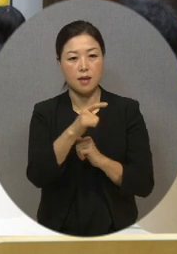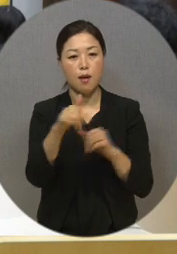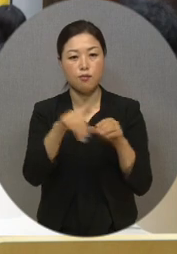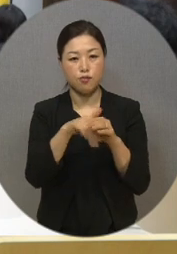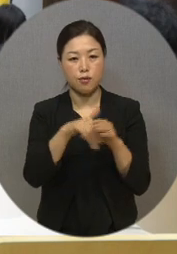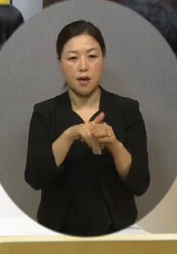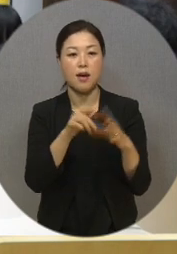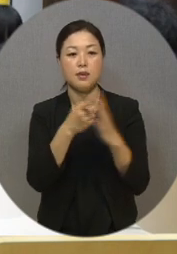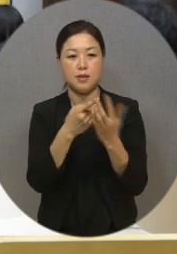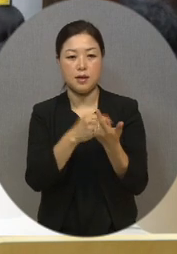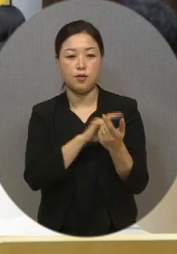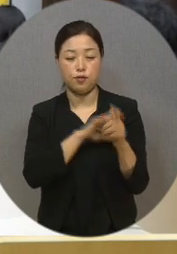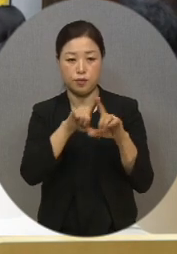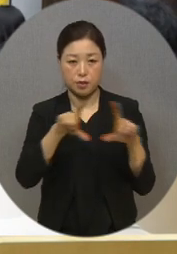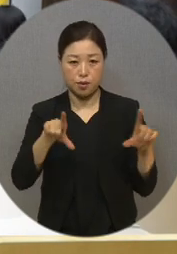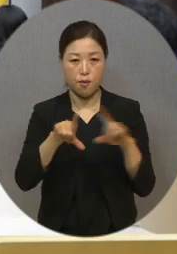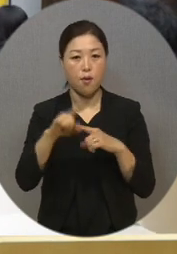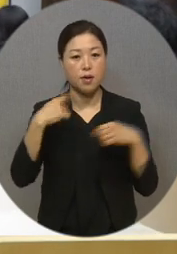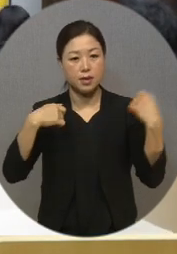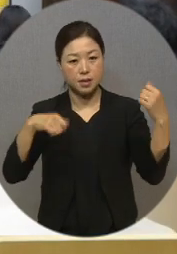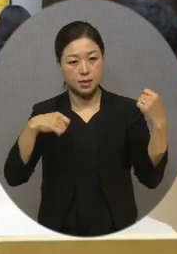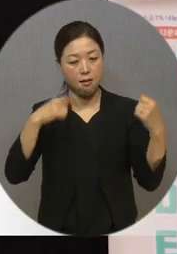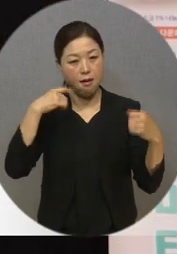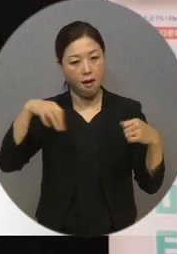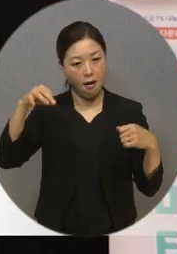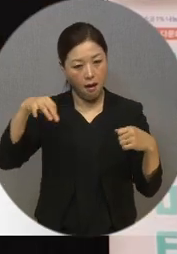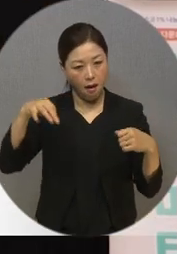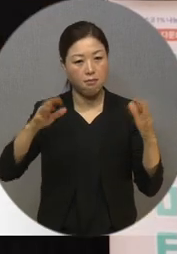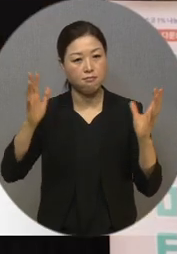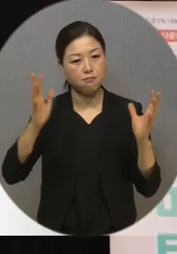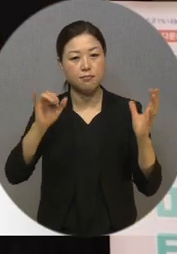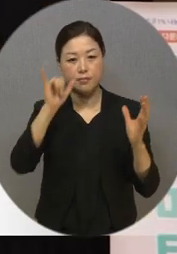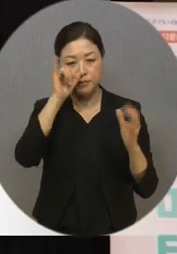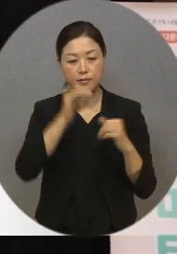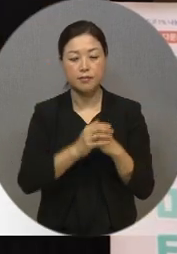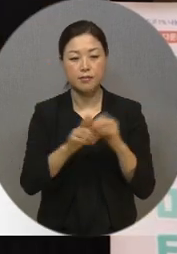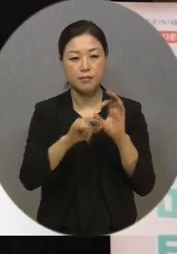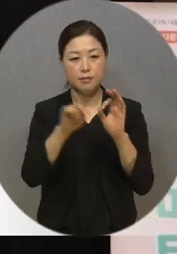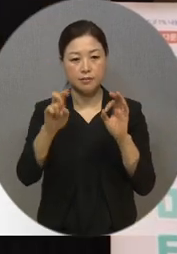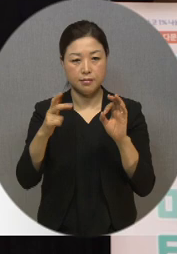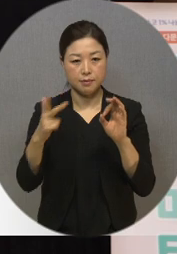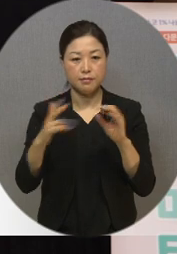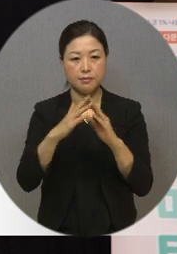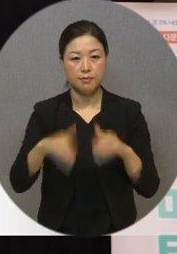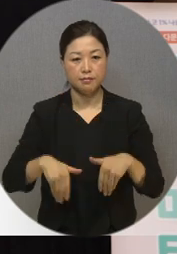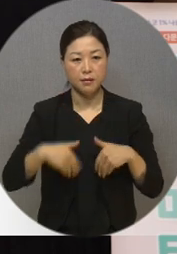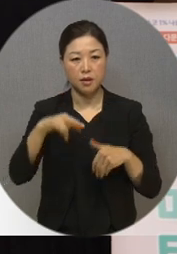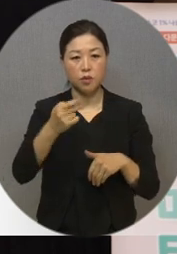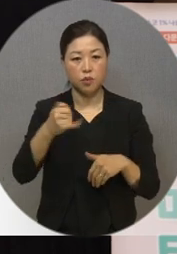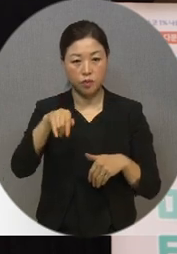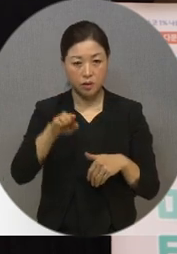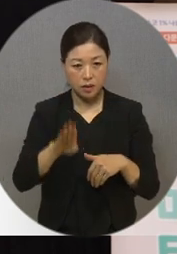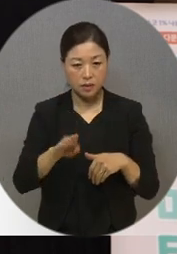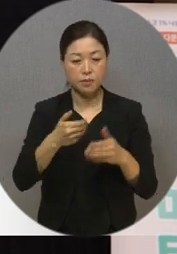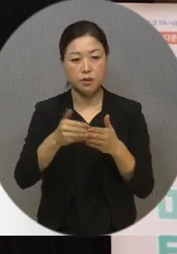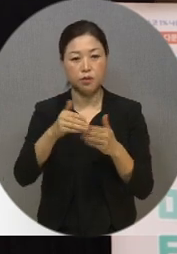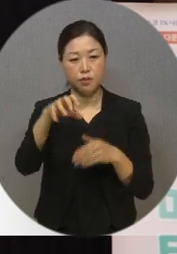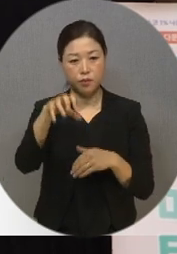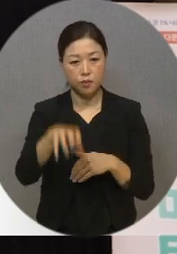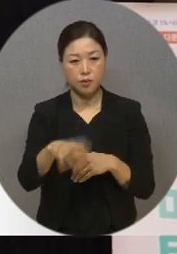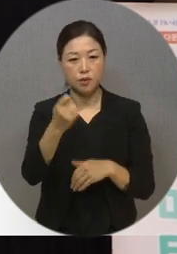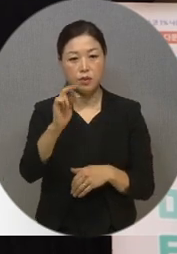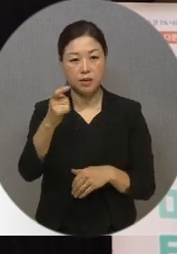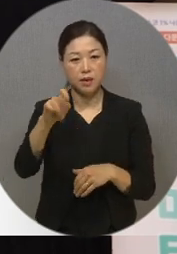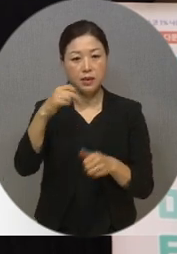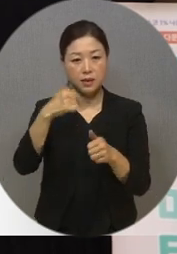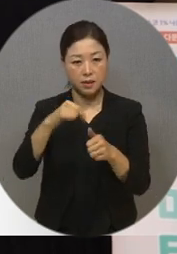인형극 공연을 활발히 진행하고 있습니다. 지난달 27일 전남 도림미술관에서 광양교육지원청